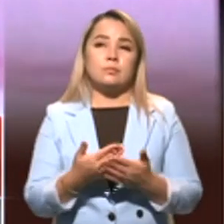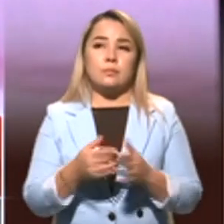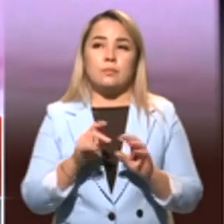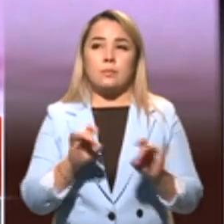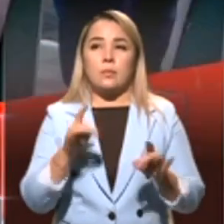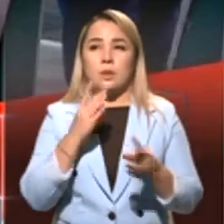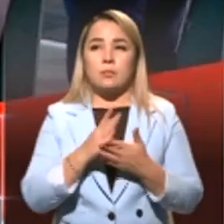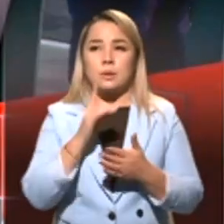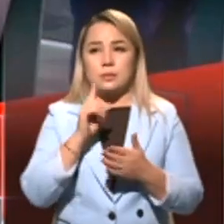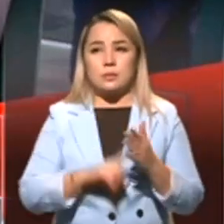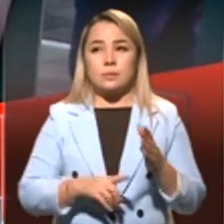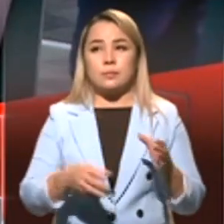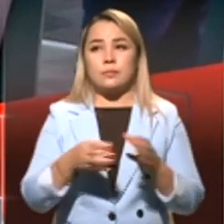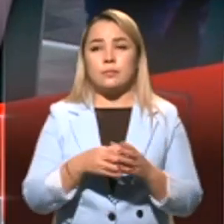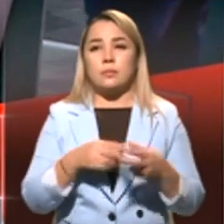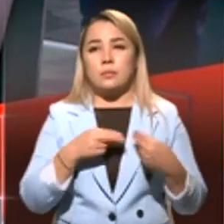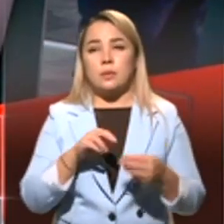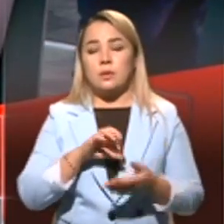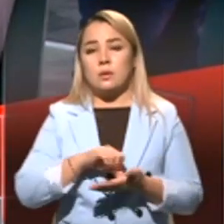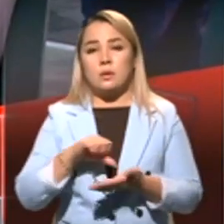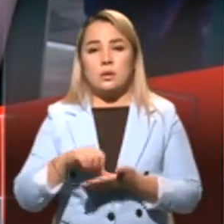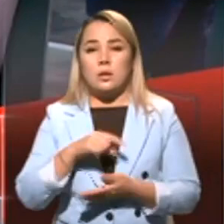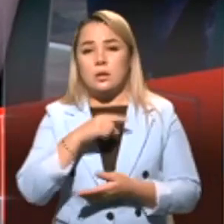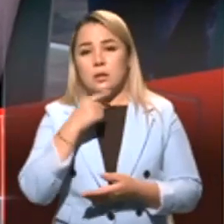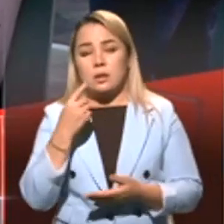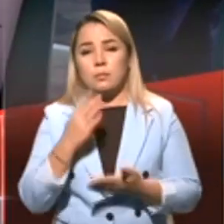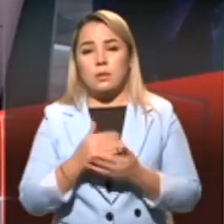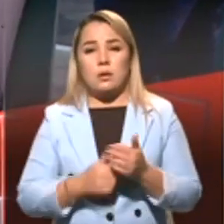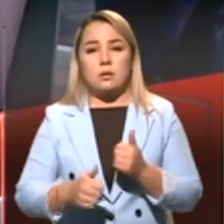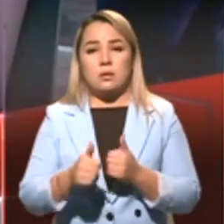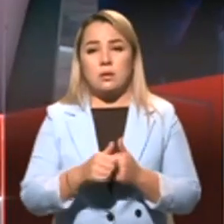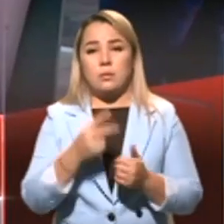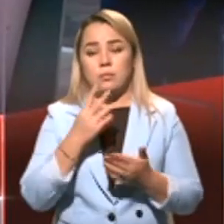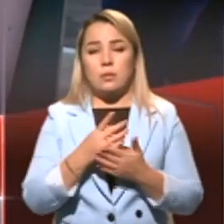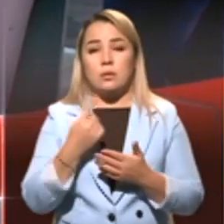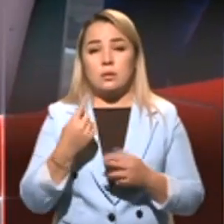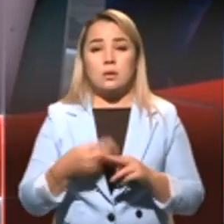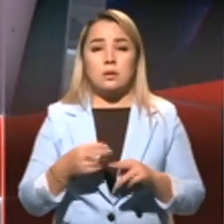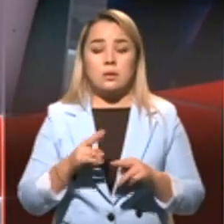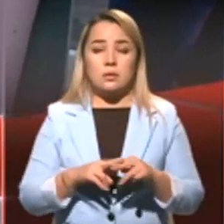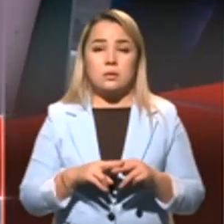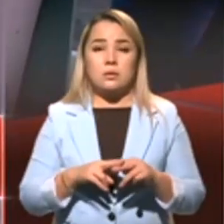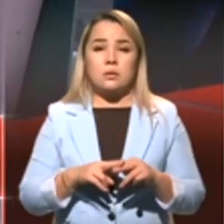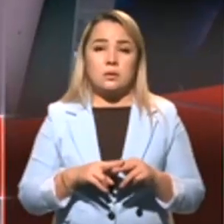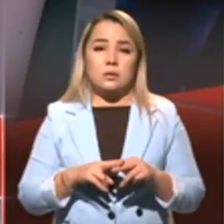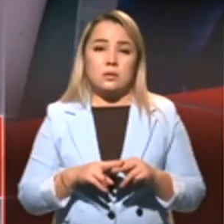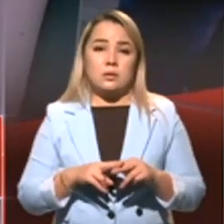тоқталып өтейік. Діни бостандық индексінде біз Ресейден алда тұрмыз, бірақ мынау